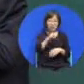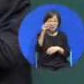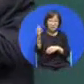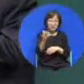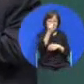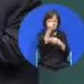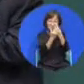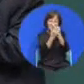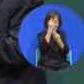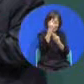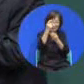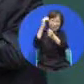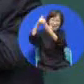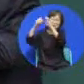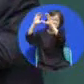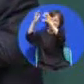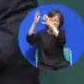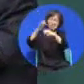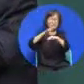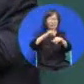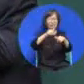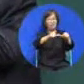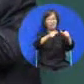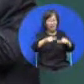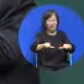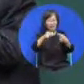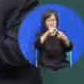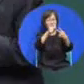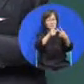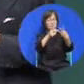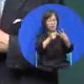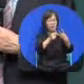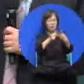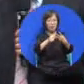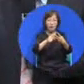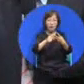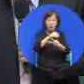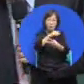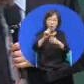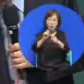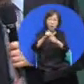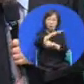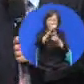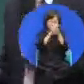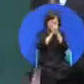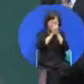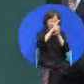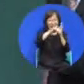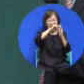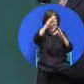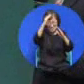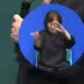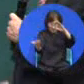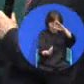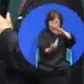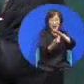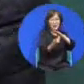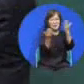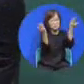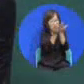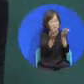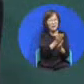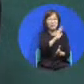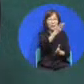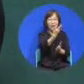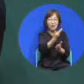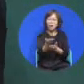안 믿습니다. 여러분이 기도할 때마다 지금 이런 일이 벌어집니다. Majority people do not understand this, but then this is what happens when